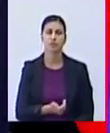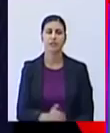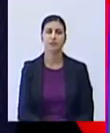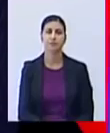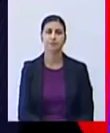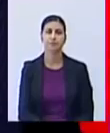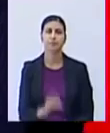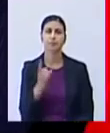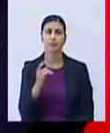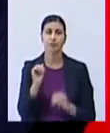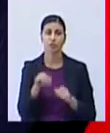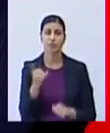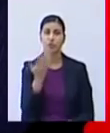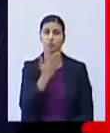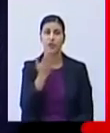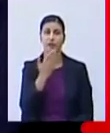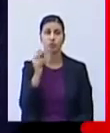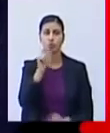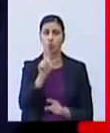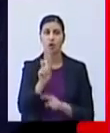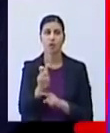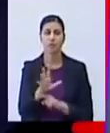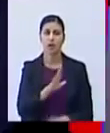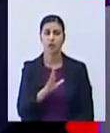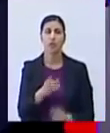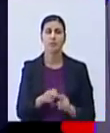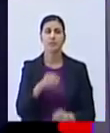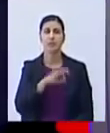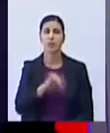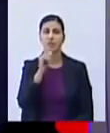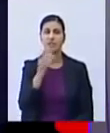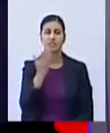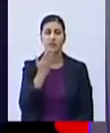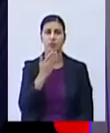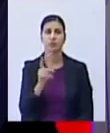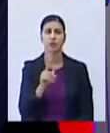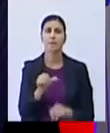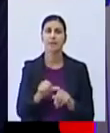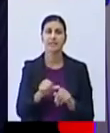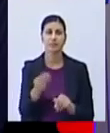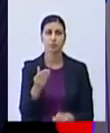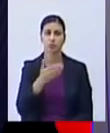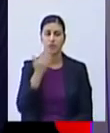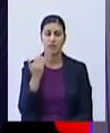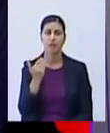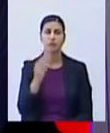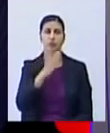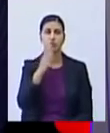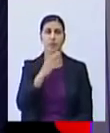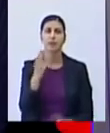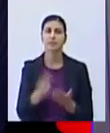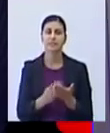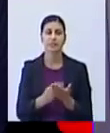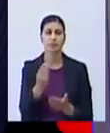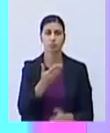ცხოვრებისათვის. ბავშვი შეიძლება დღეს უსწავლელი სკოლაში არ მიდიოდეს იმის გამო და ვერ სწავლობდეს, რომ ფეხსაცმელის ფული არ აქვს, მშობლებს წიგნების